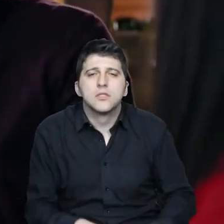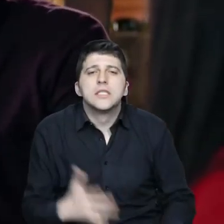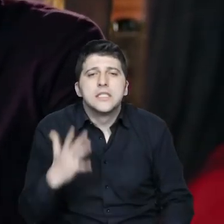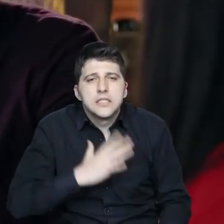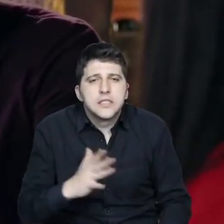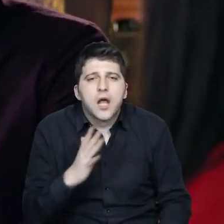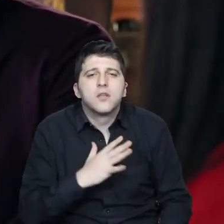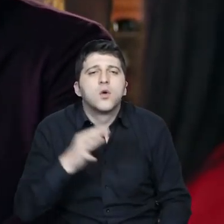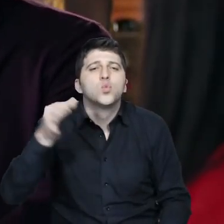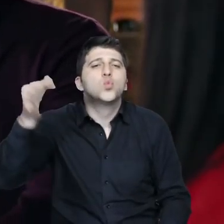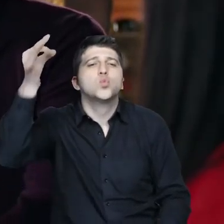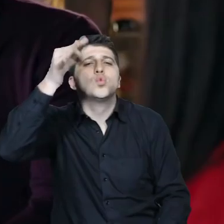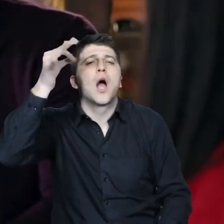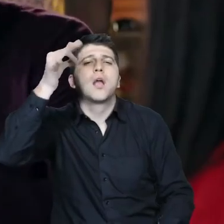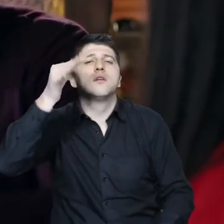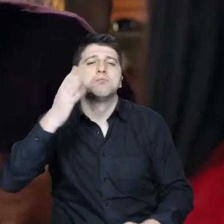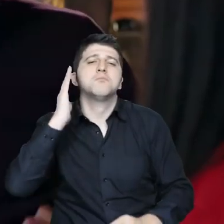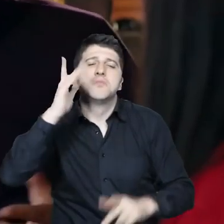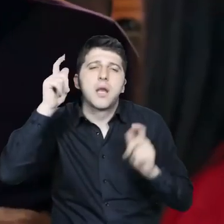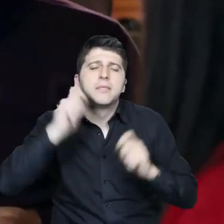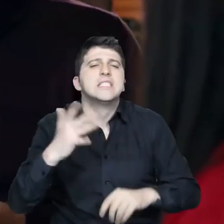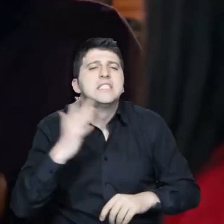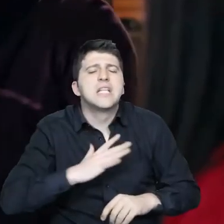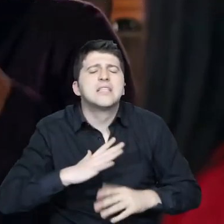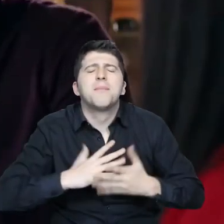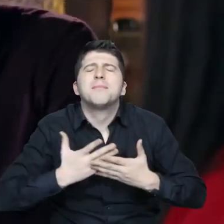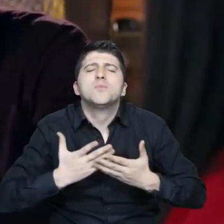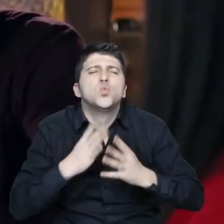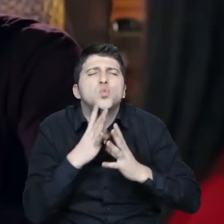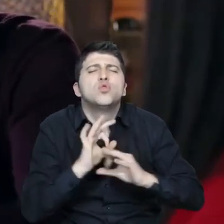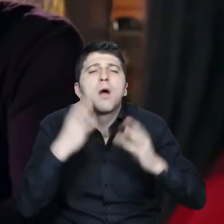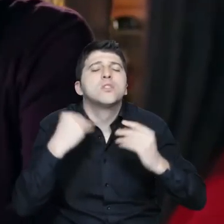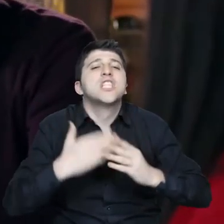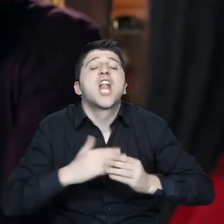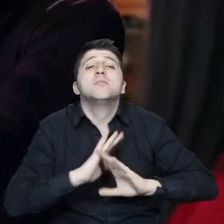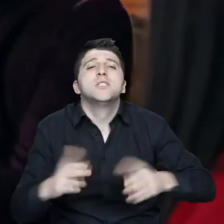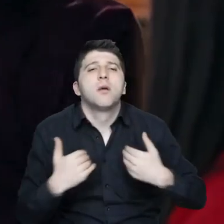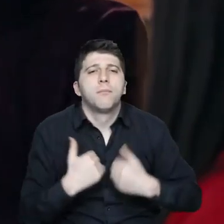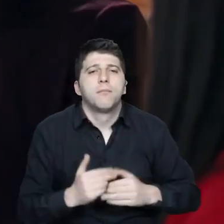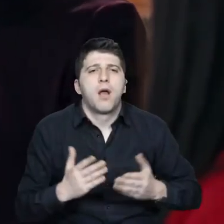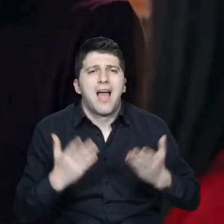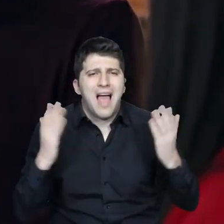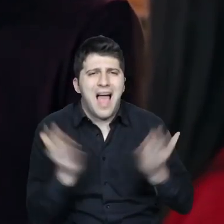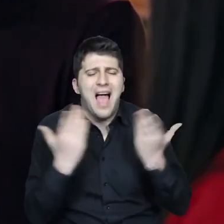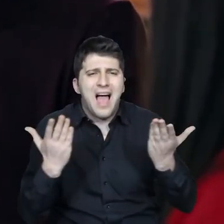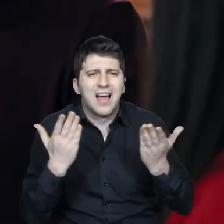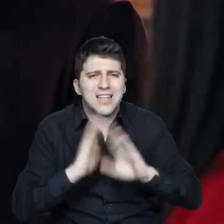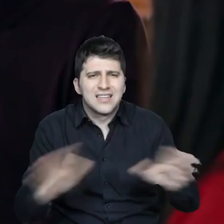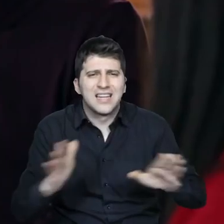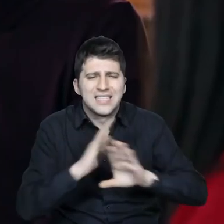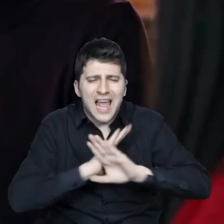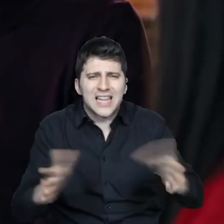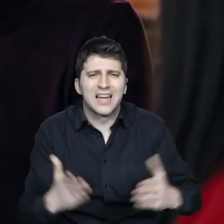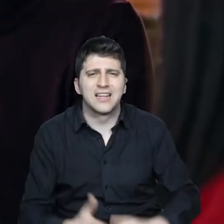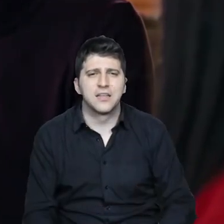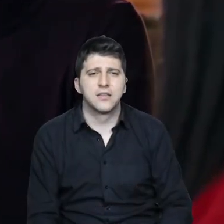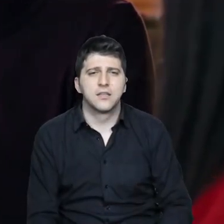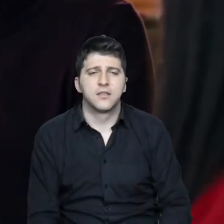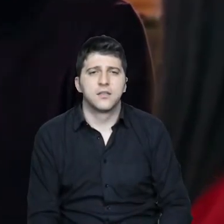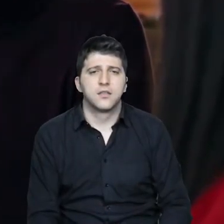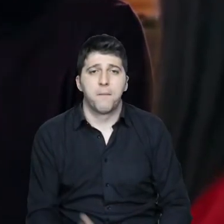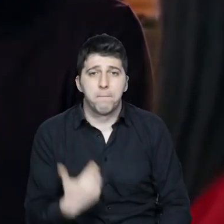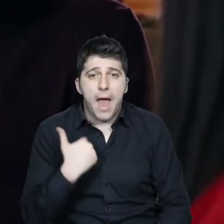İsterse uzay mekiği kullansın. İsterse atomu parçalasın. Tanışmayacağım. Tanışmayacağım ya. Ah! Yeter ya.